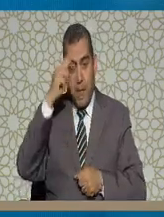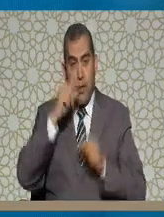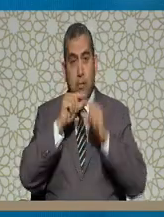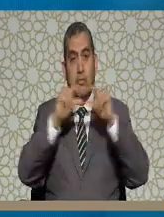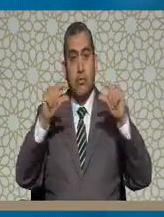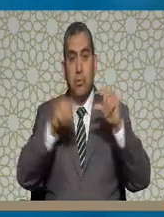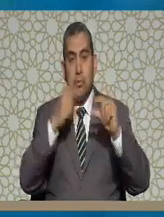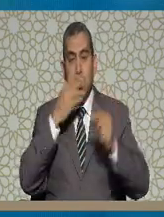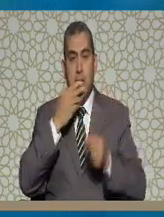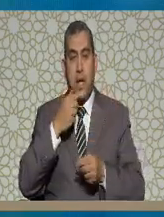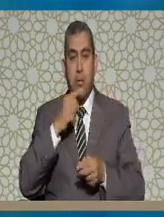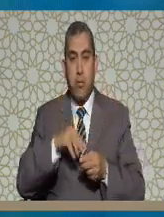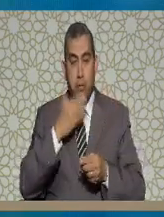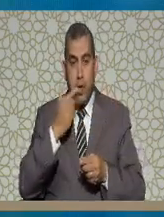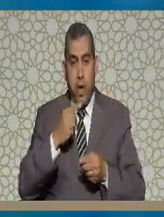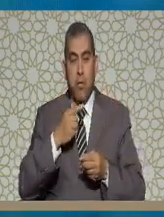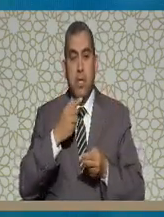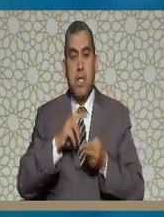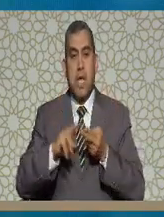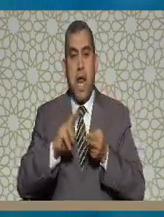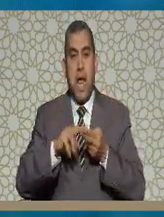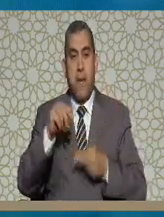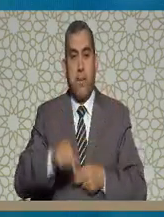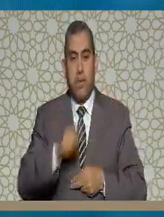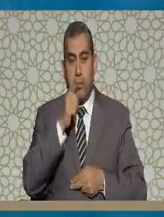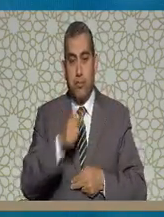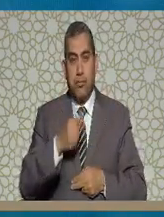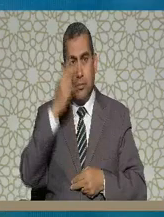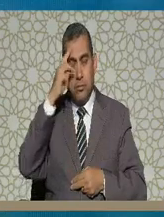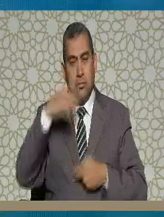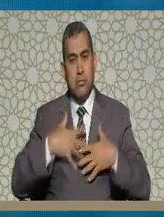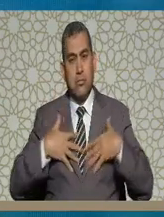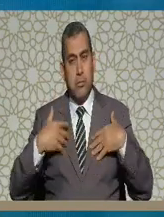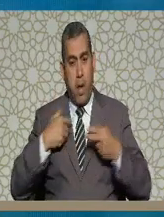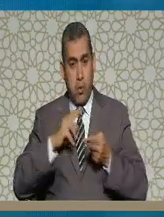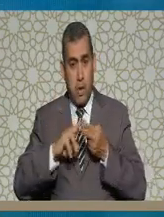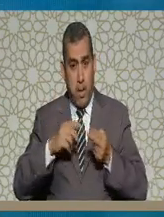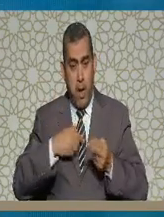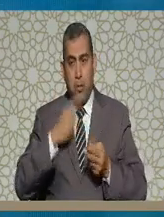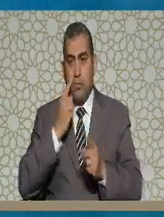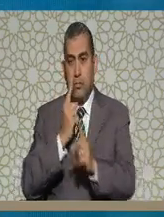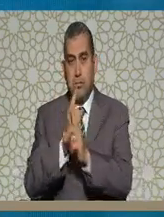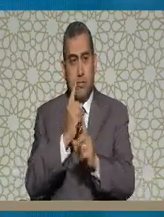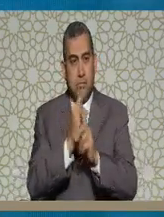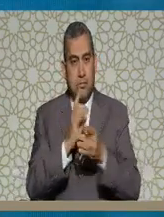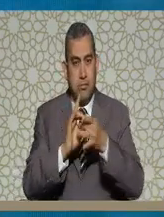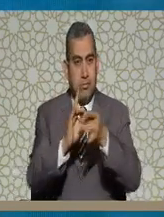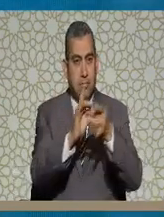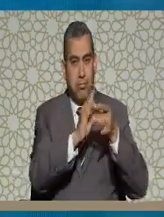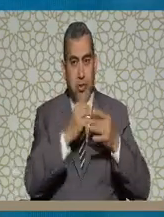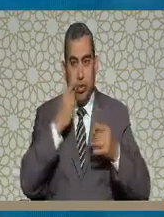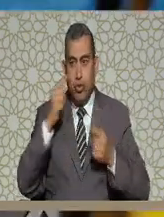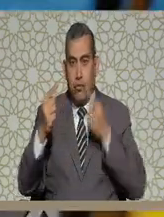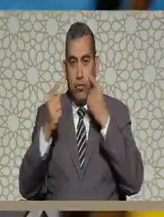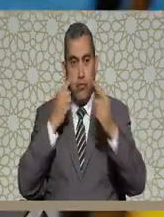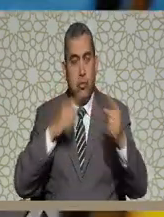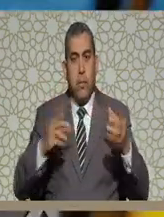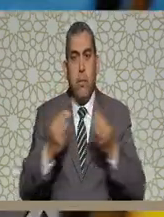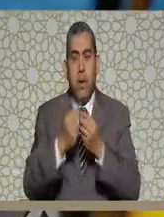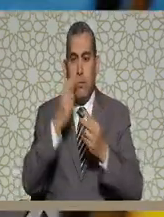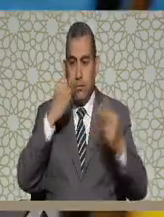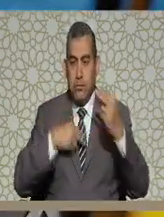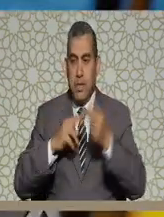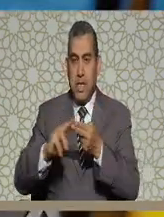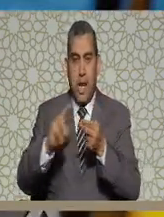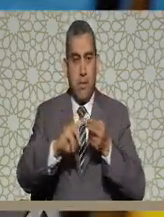السلام علشان نشعر بالسلام لازم نشوفه في المعاملات لازم نشوفه في كل المعاملات فقلنا